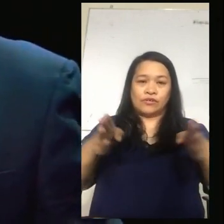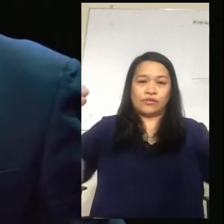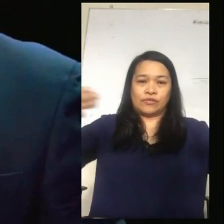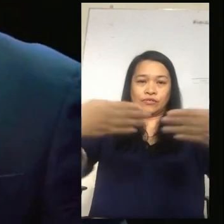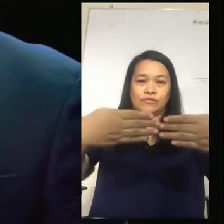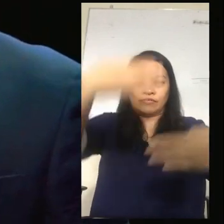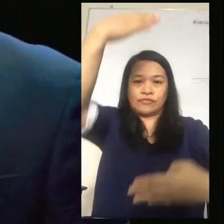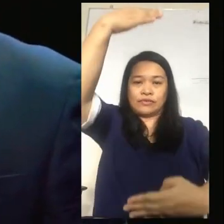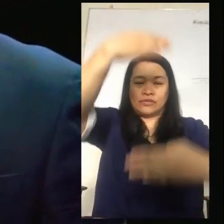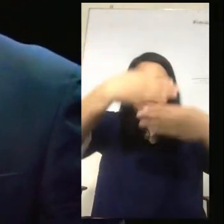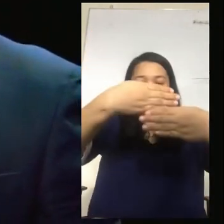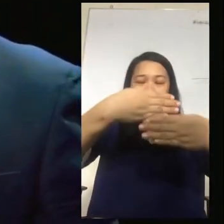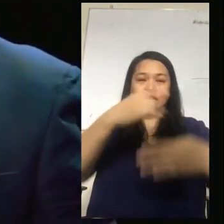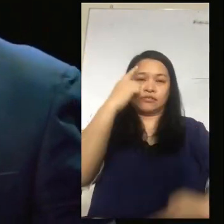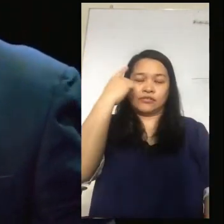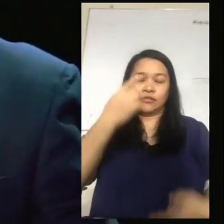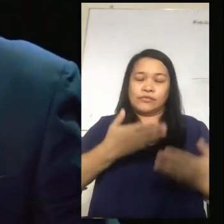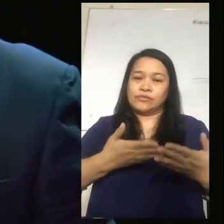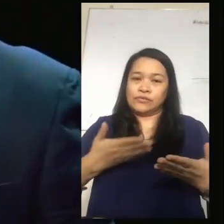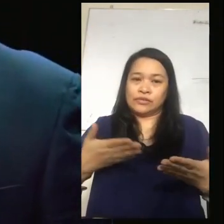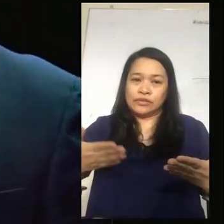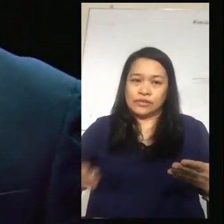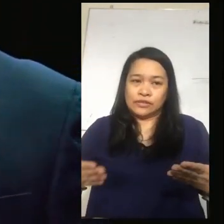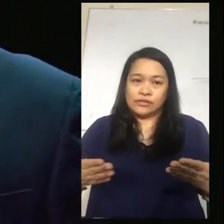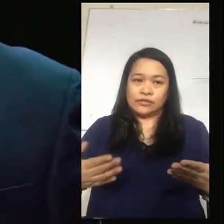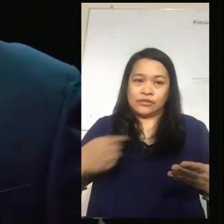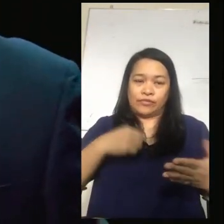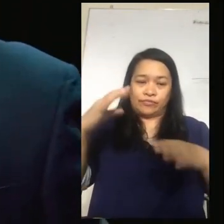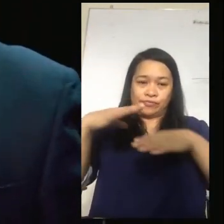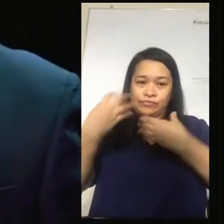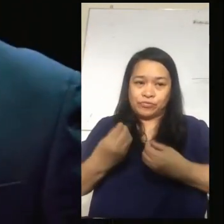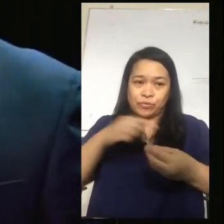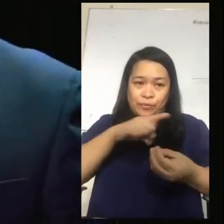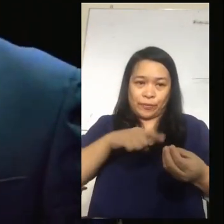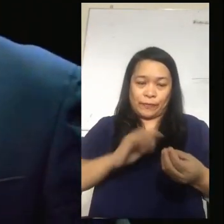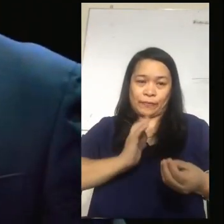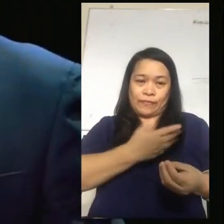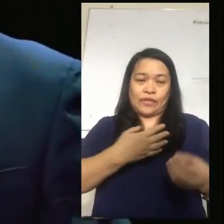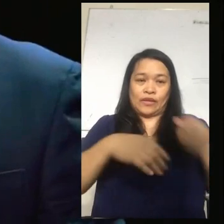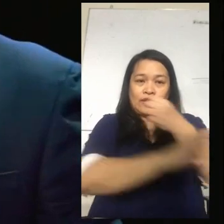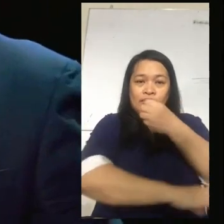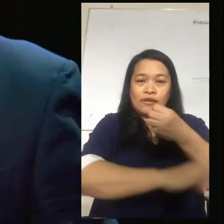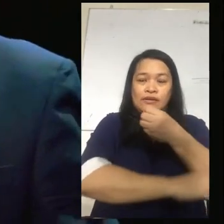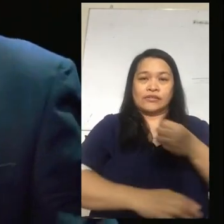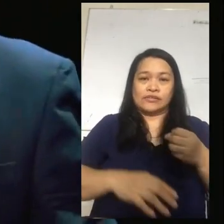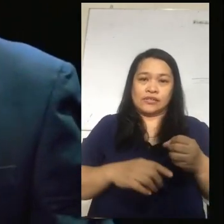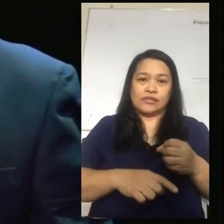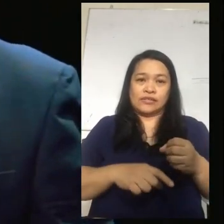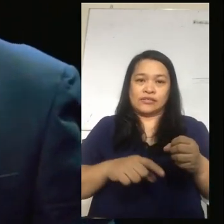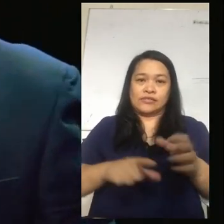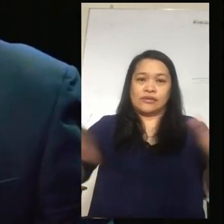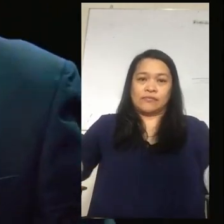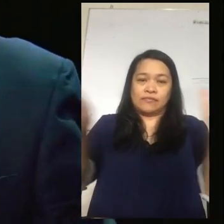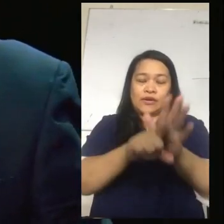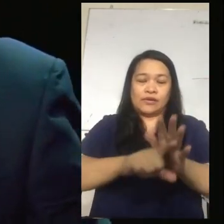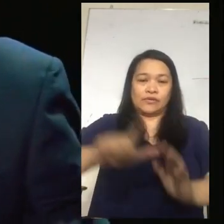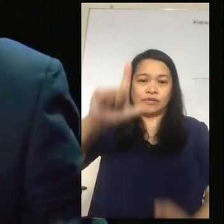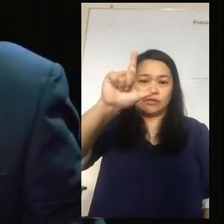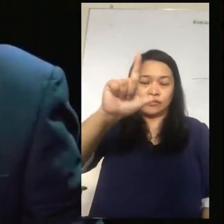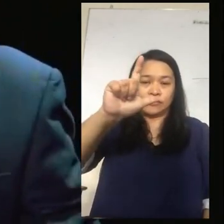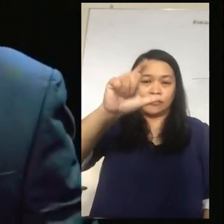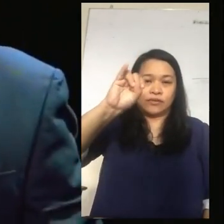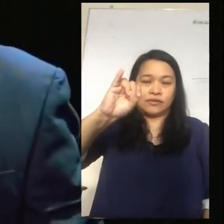I like about our country is they banned the sales of liquor. And that helps about peace and